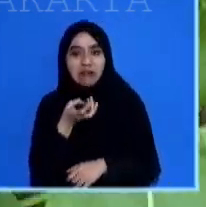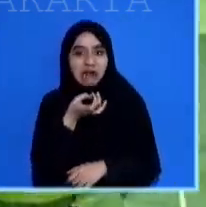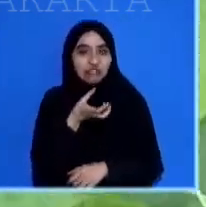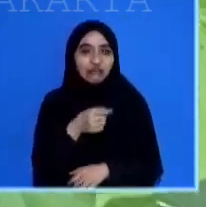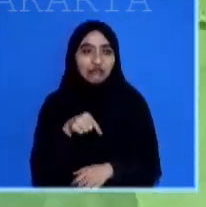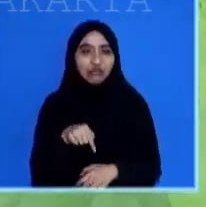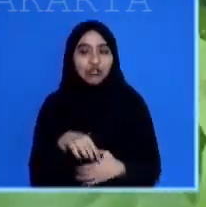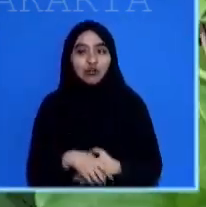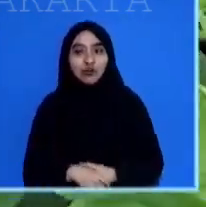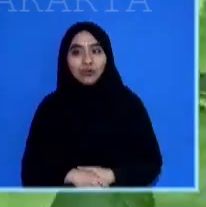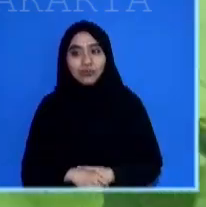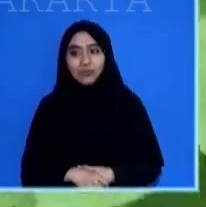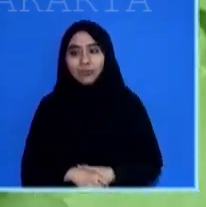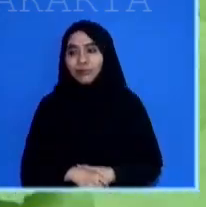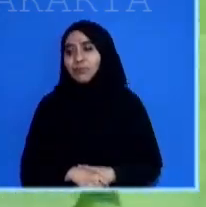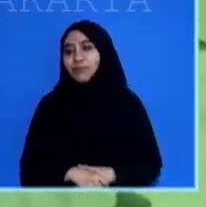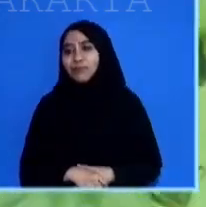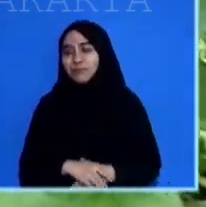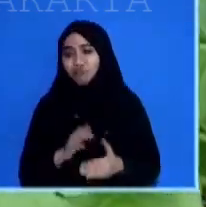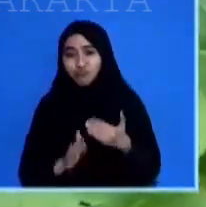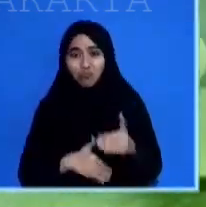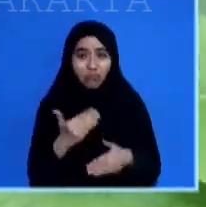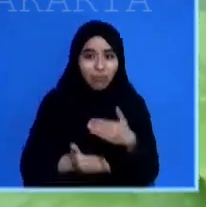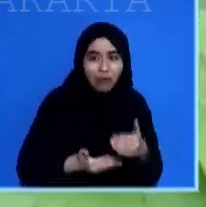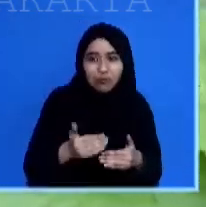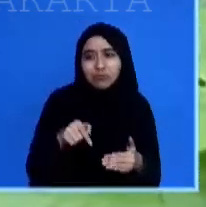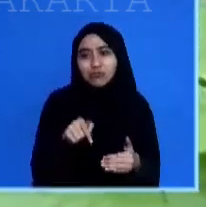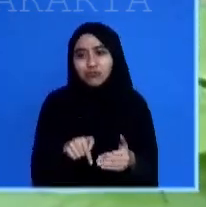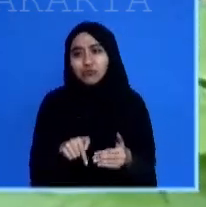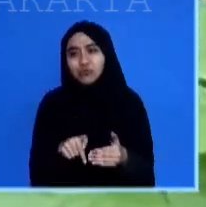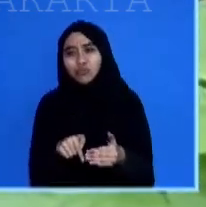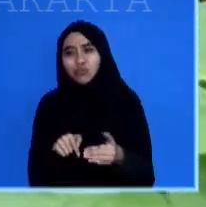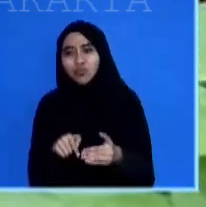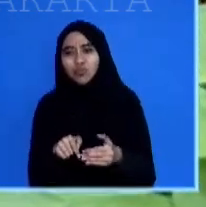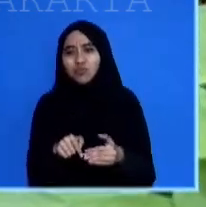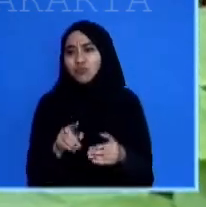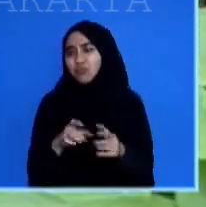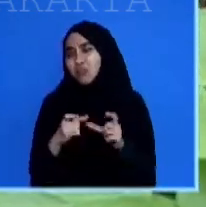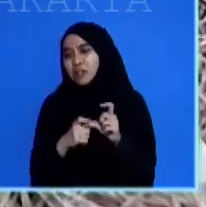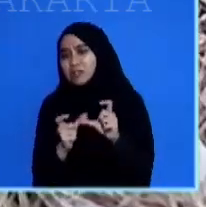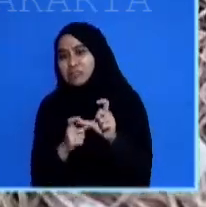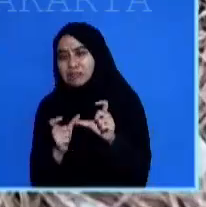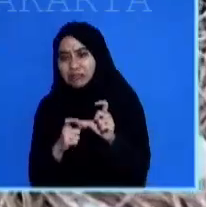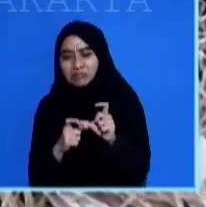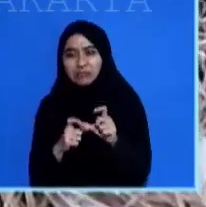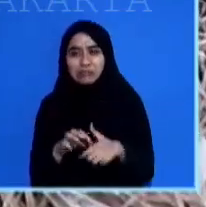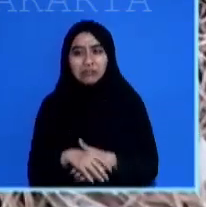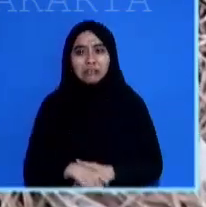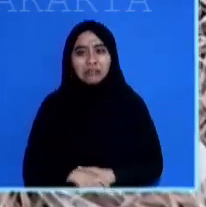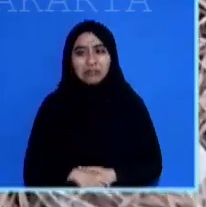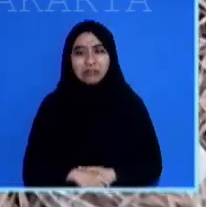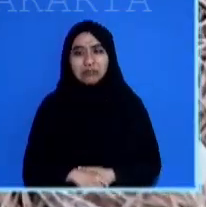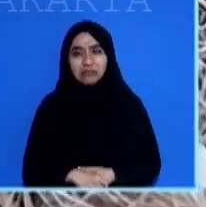Nanging jumbuh kalian lampeng wedal, sak sampunipun sentiat sampun umur lan cuma wis dipun panen. Racun menika